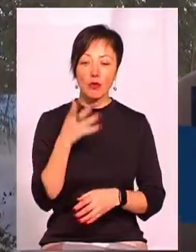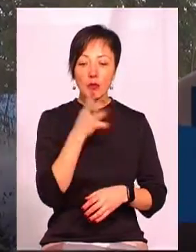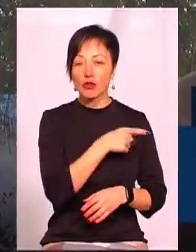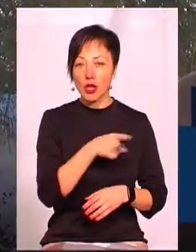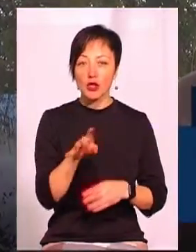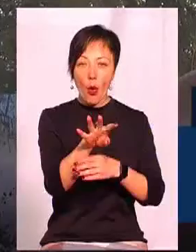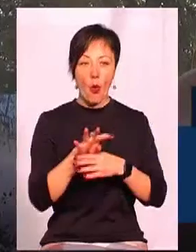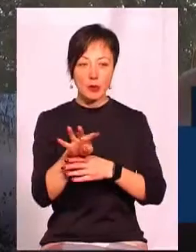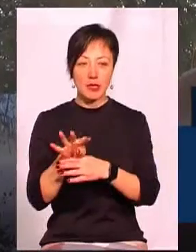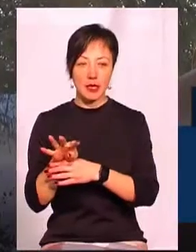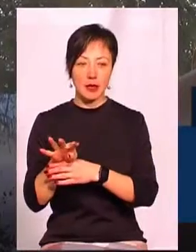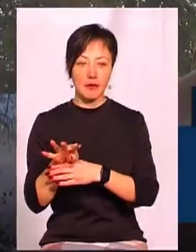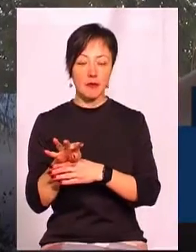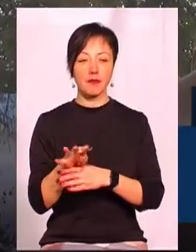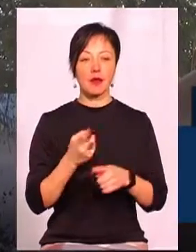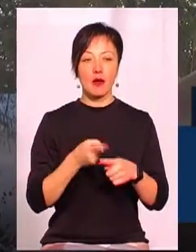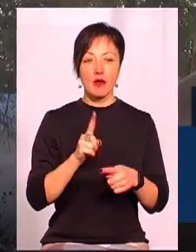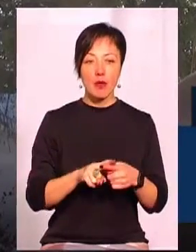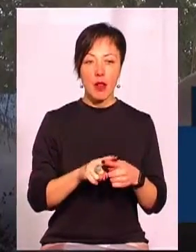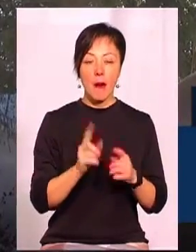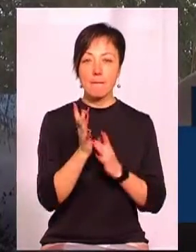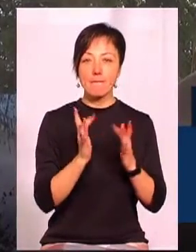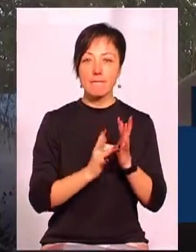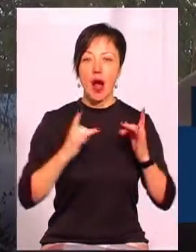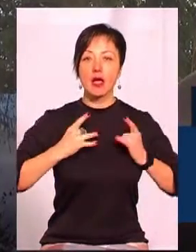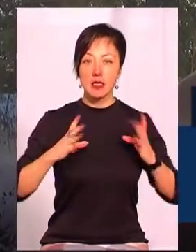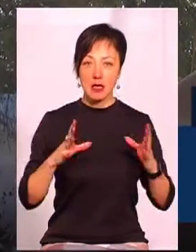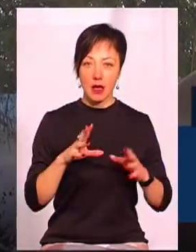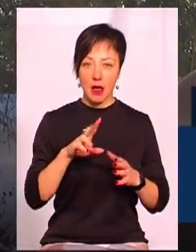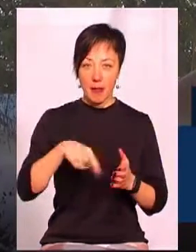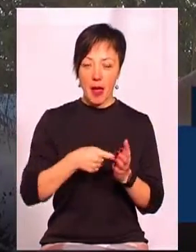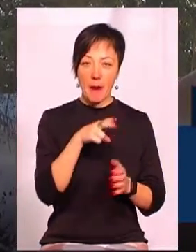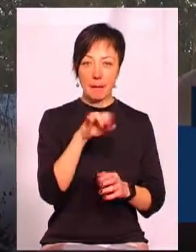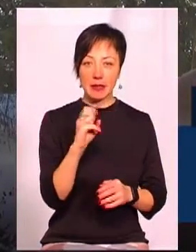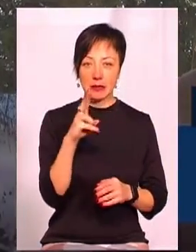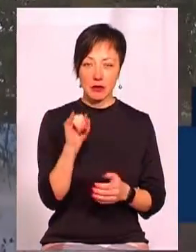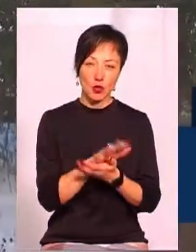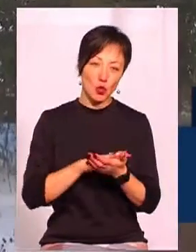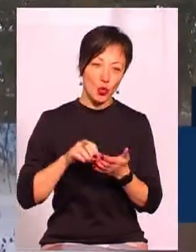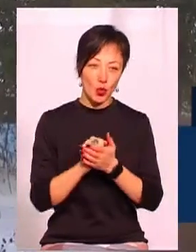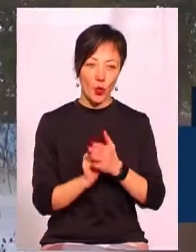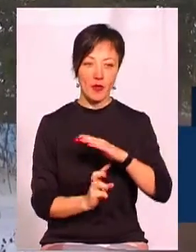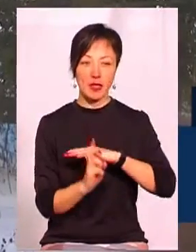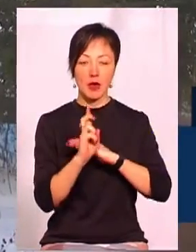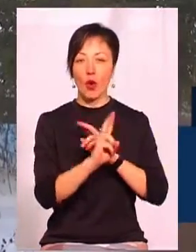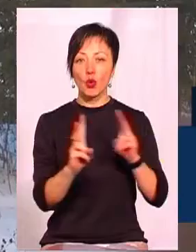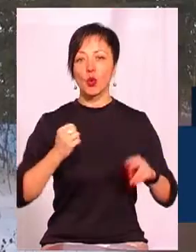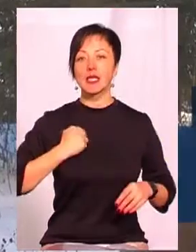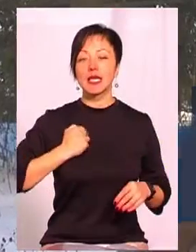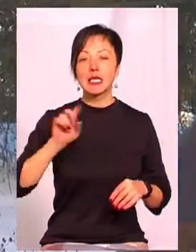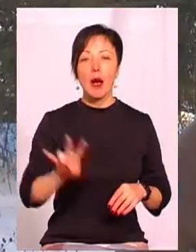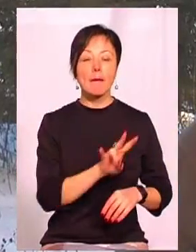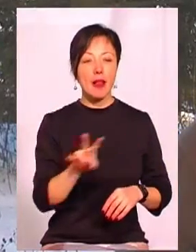Була Пасха в Пісках, в зруйнованій церкві. Хтось з капеланів приїхав,